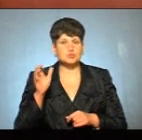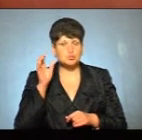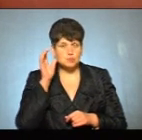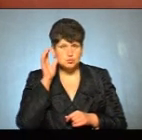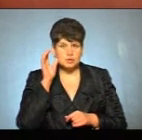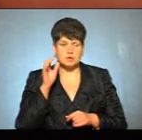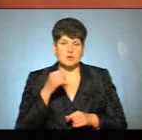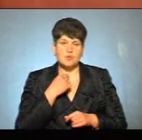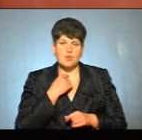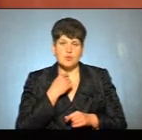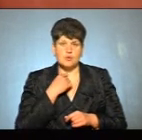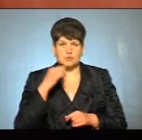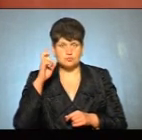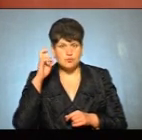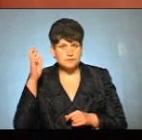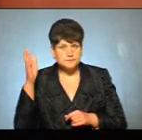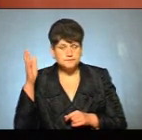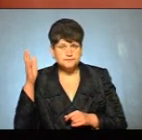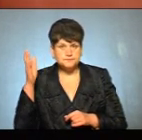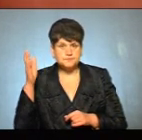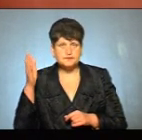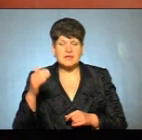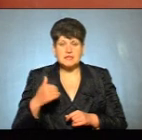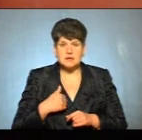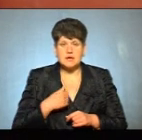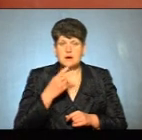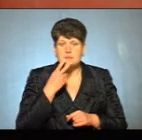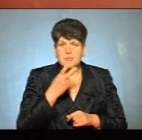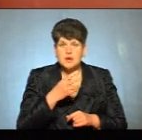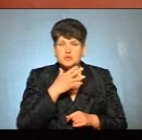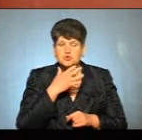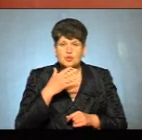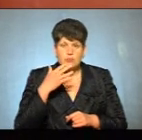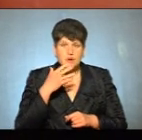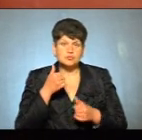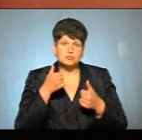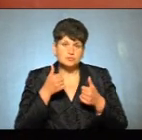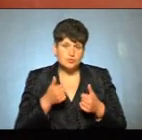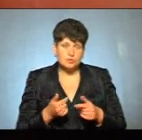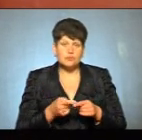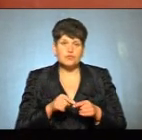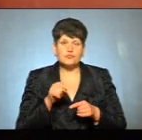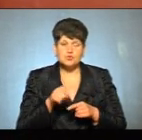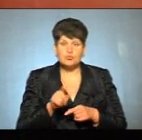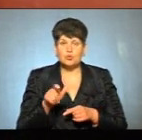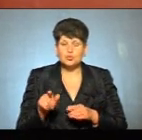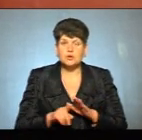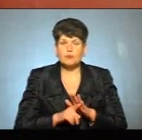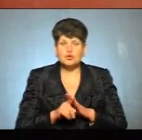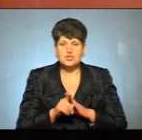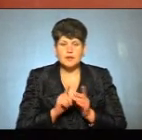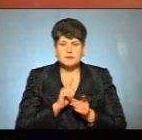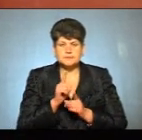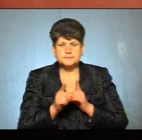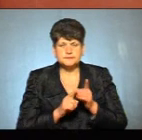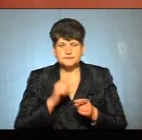до голосу Божого. Я бачу багато позитивів із цього, тому що люди починають